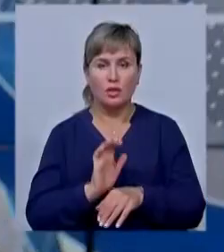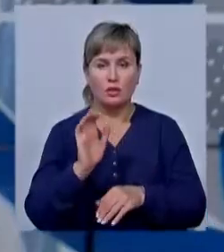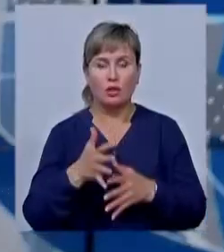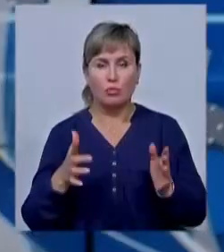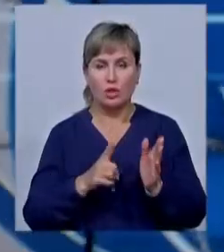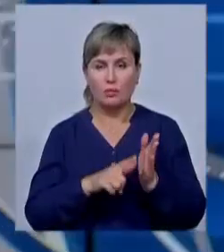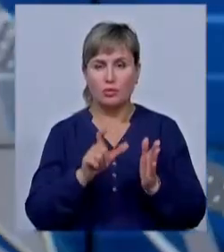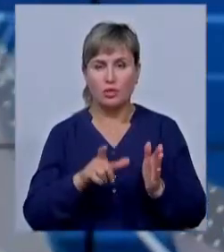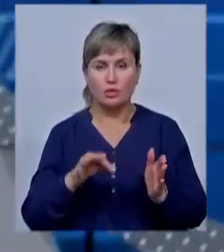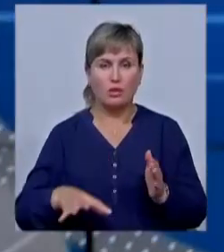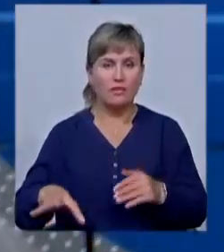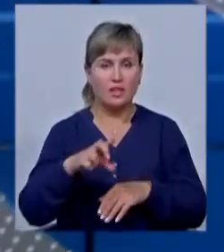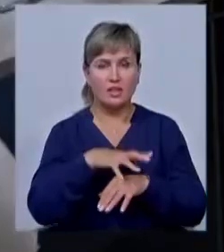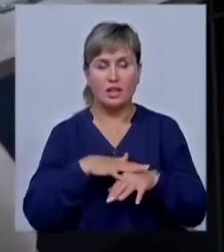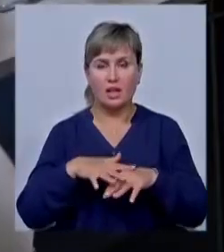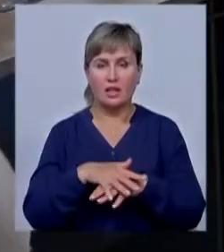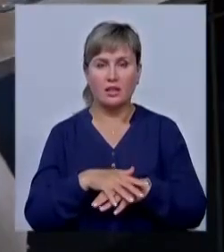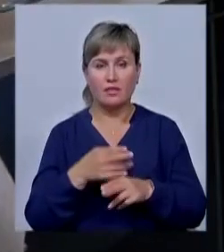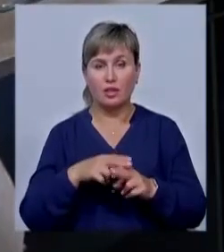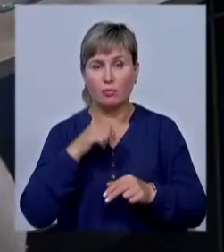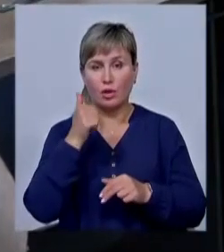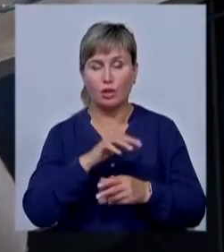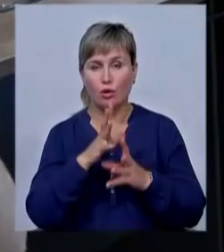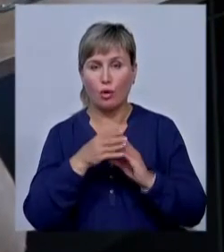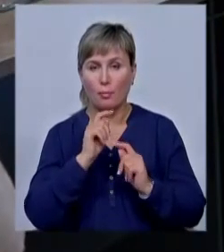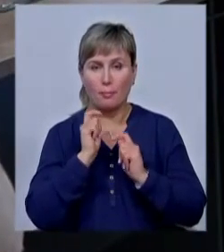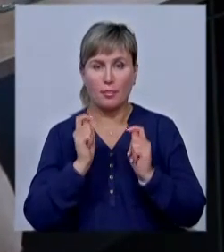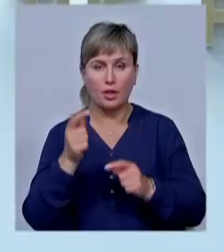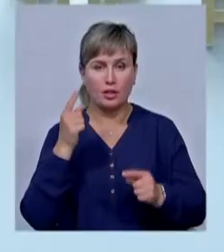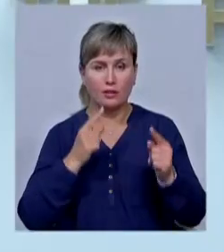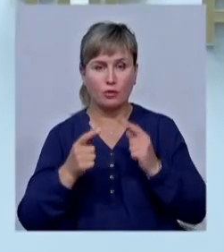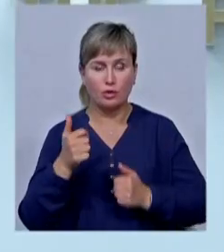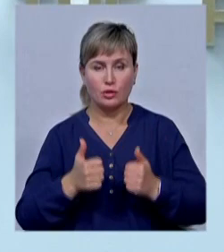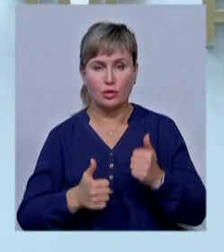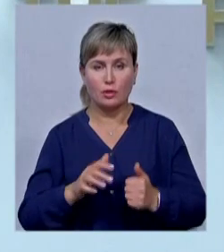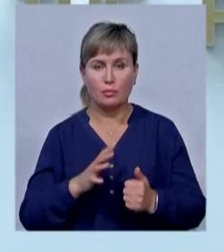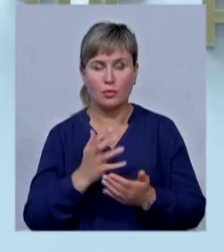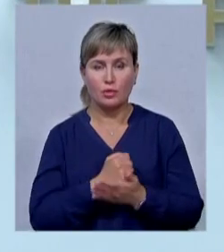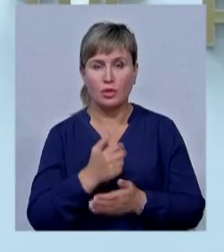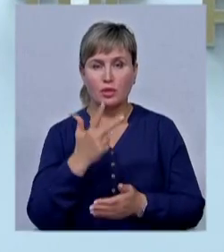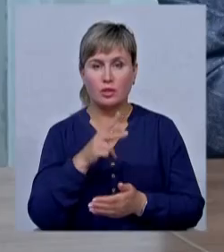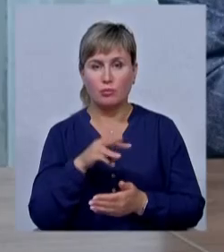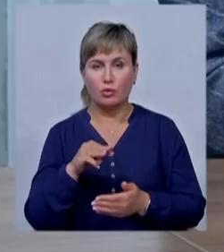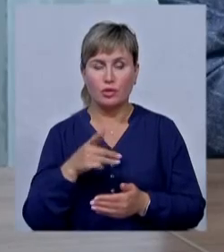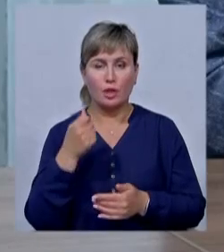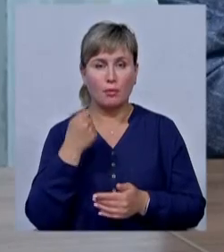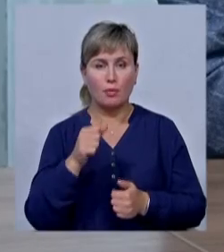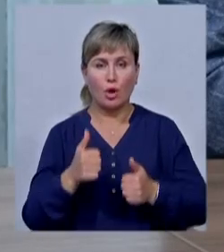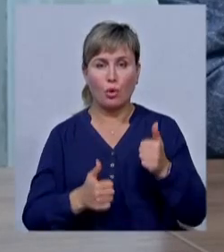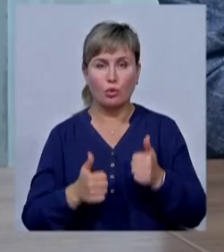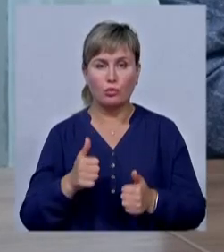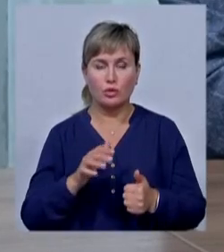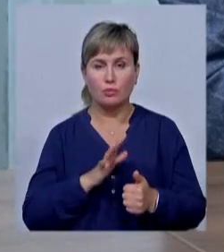70 человек со всей страны. В этом году общий призовой фонд творческого состязания составил 3 миллиона тенге. Победителем конкурса